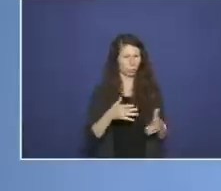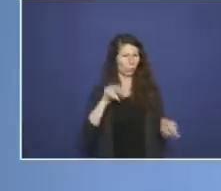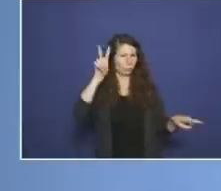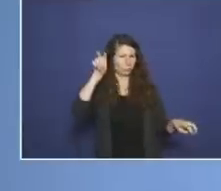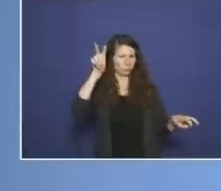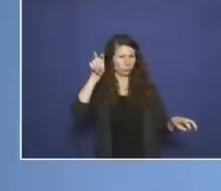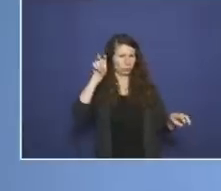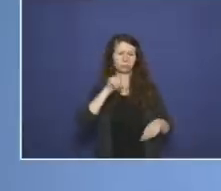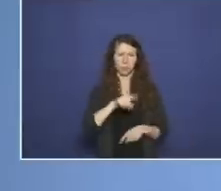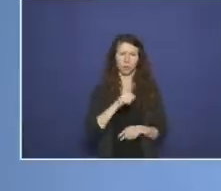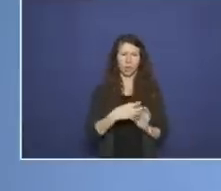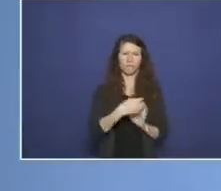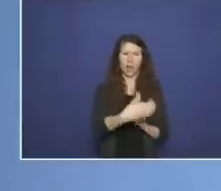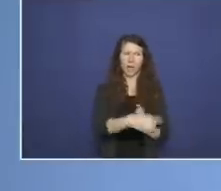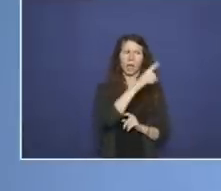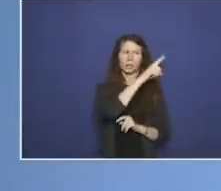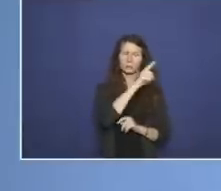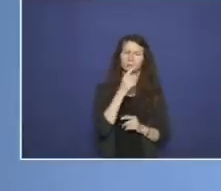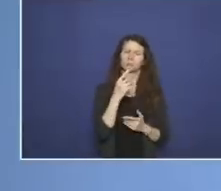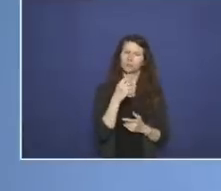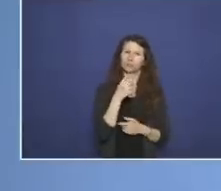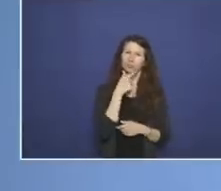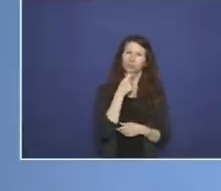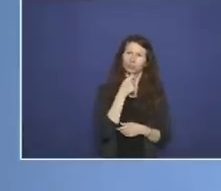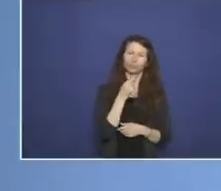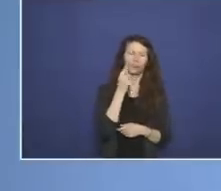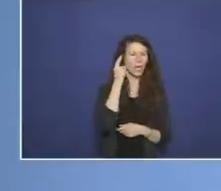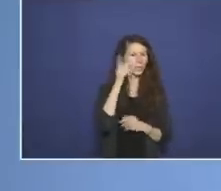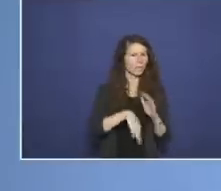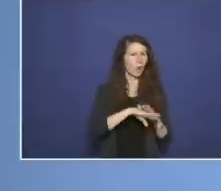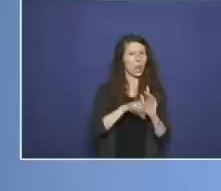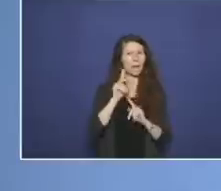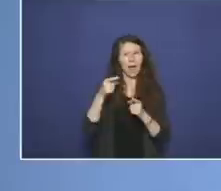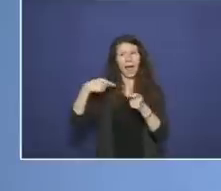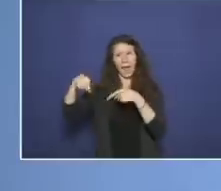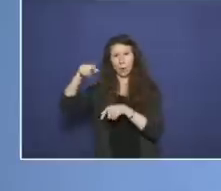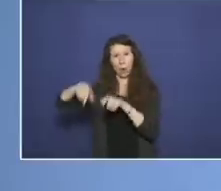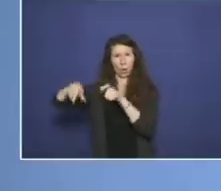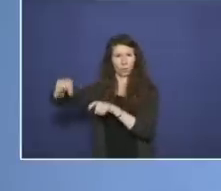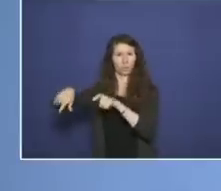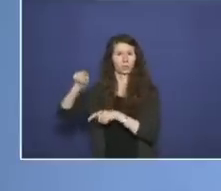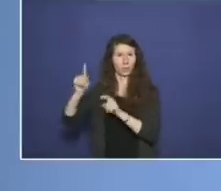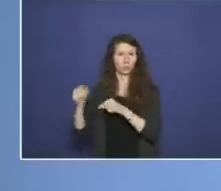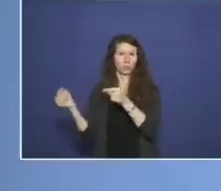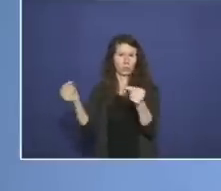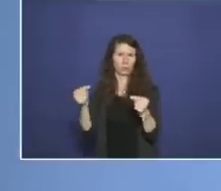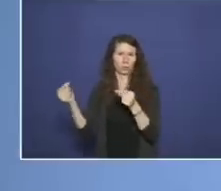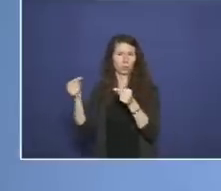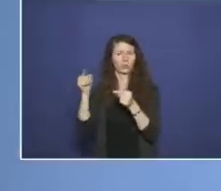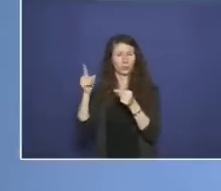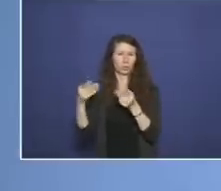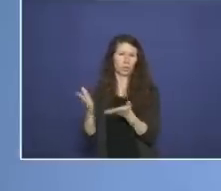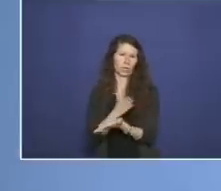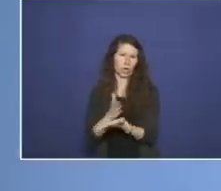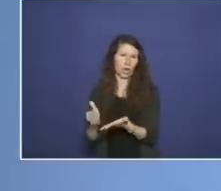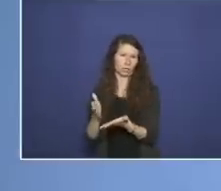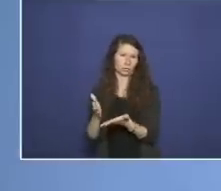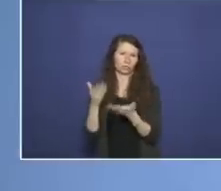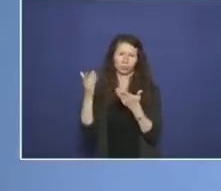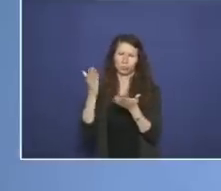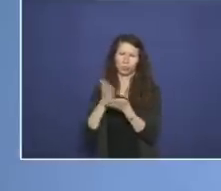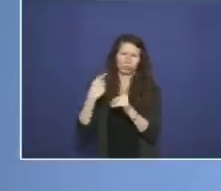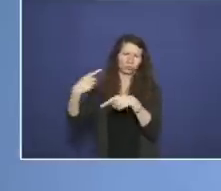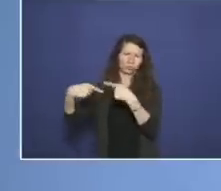ist tatsächlich eine Entscheidung, die die Abgeordneten zu treffen und zu debattieren haben. Und dort wird das ja auch schon